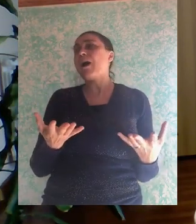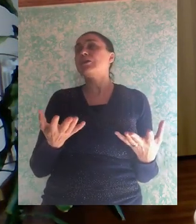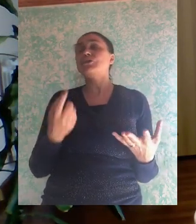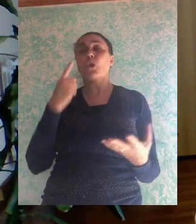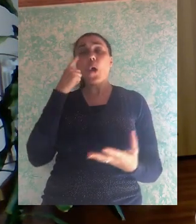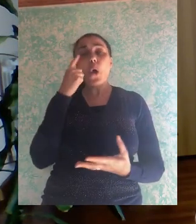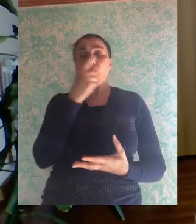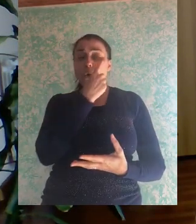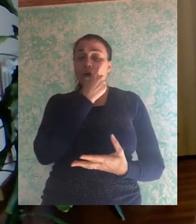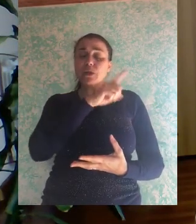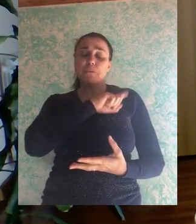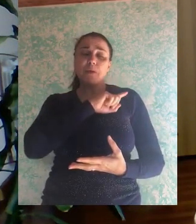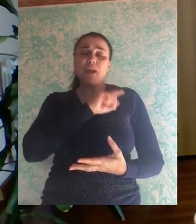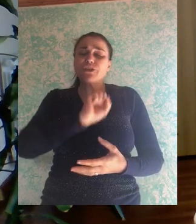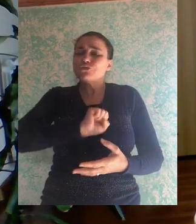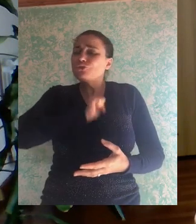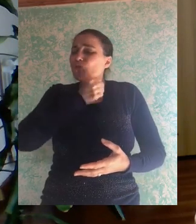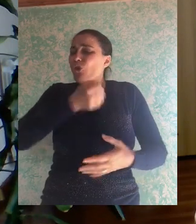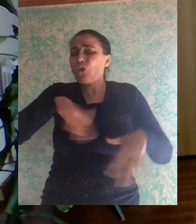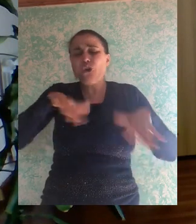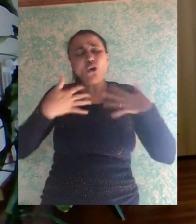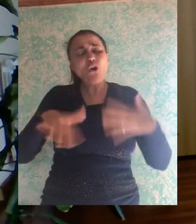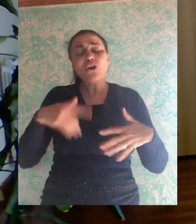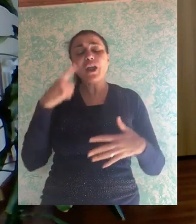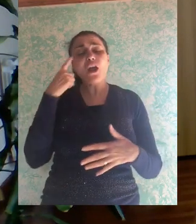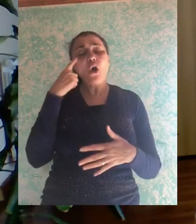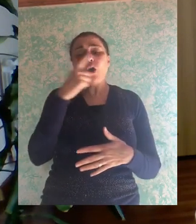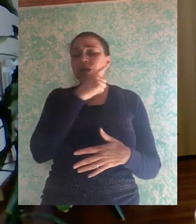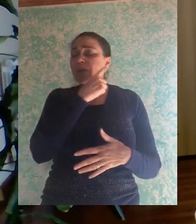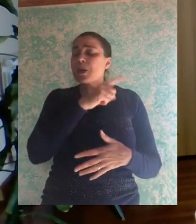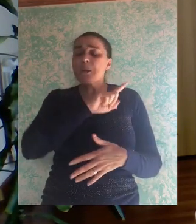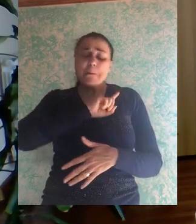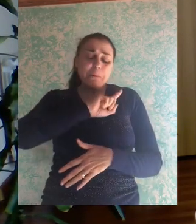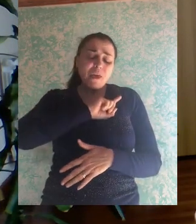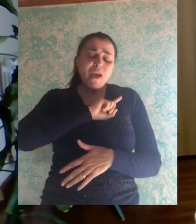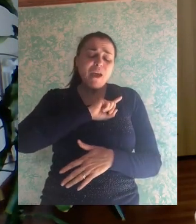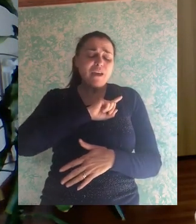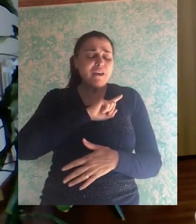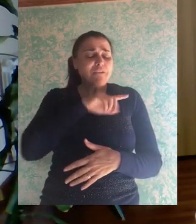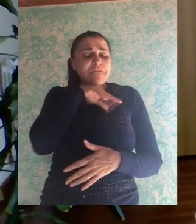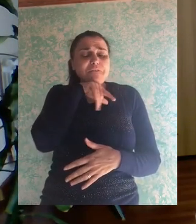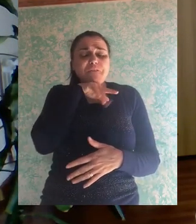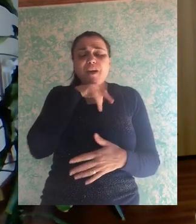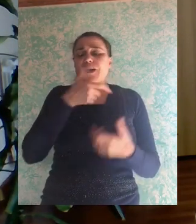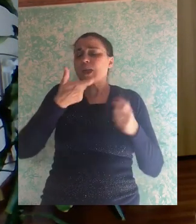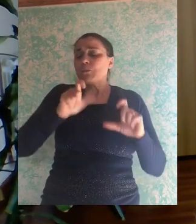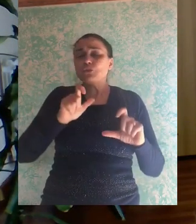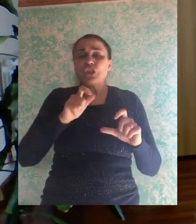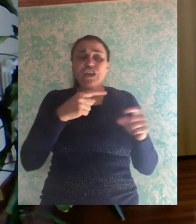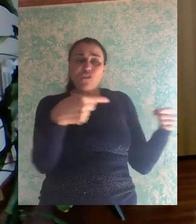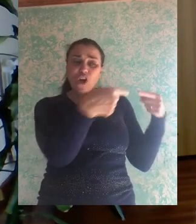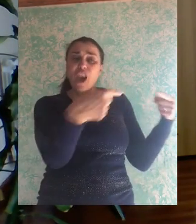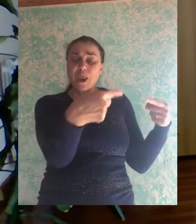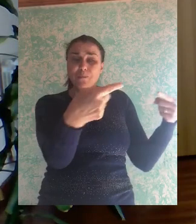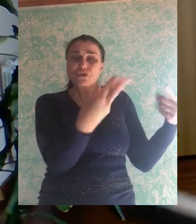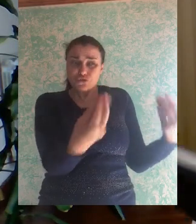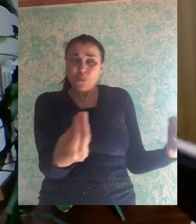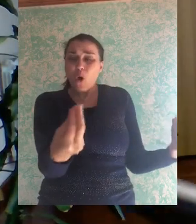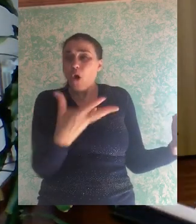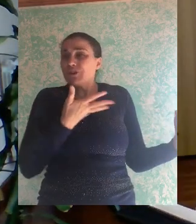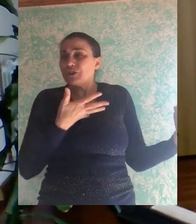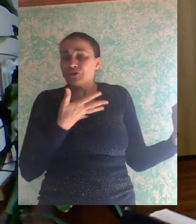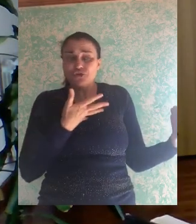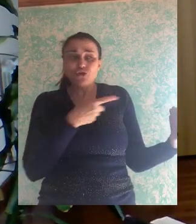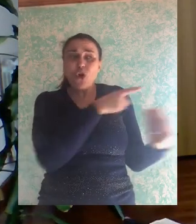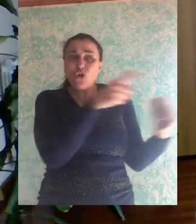si consuma di dolore invecchia a causa di tutti i miei nemici via da me